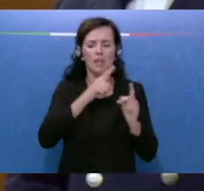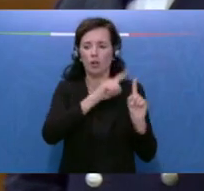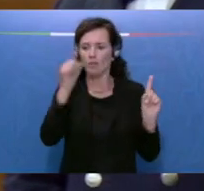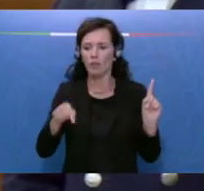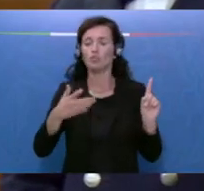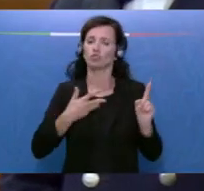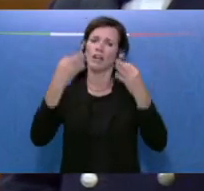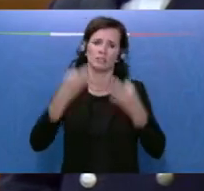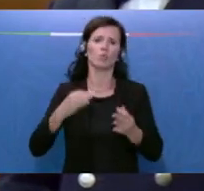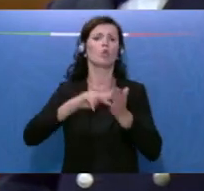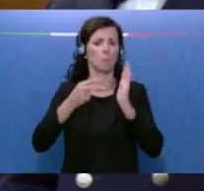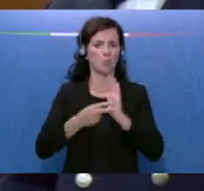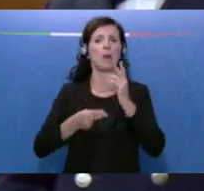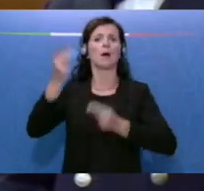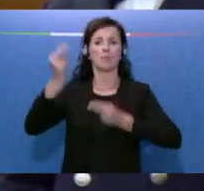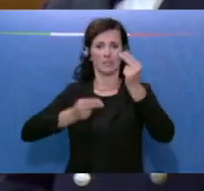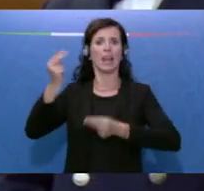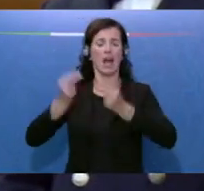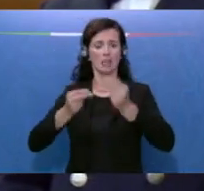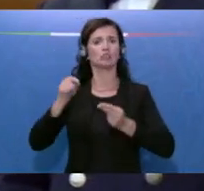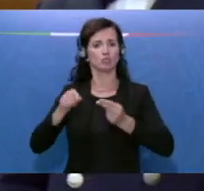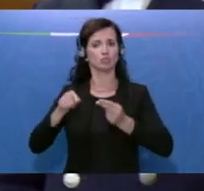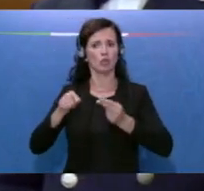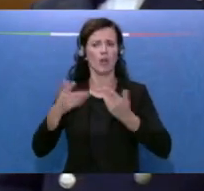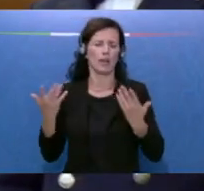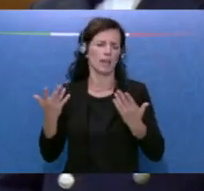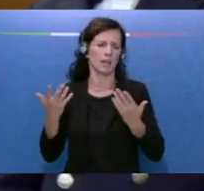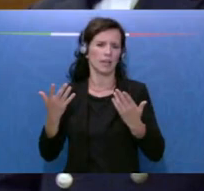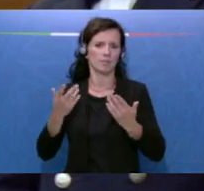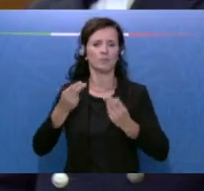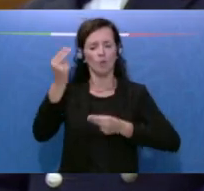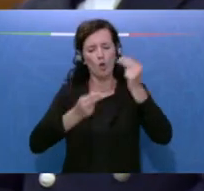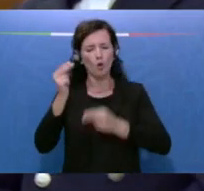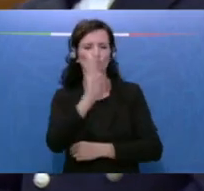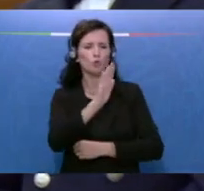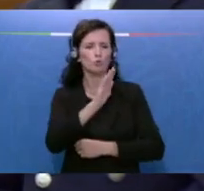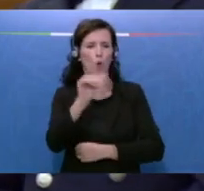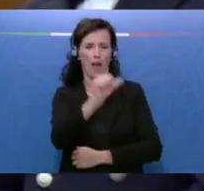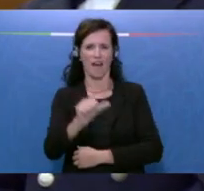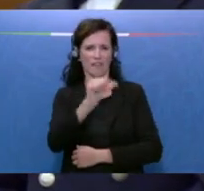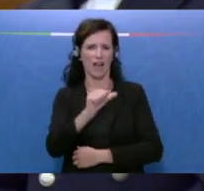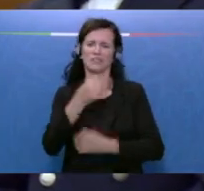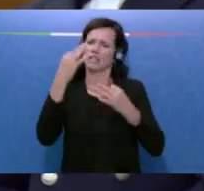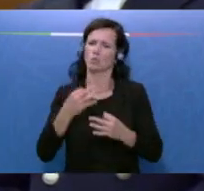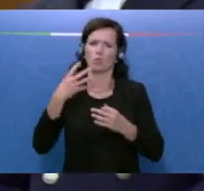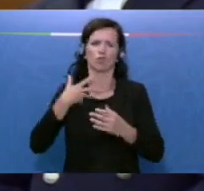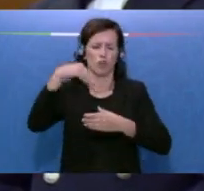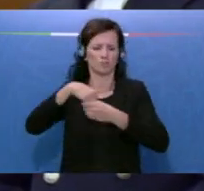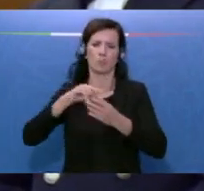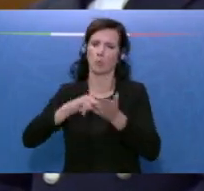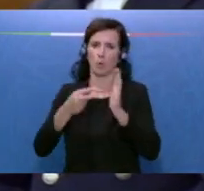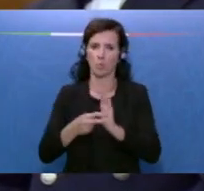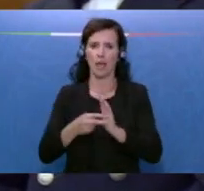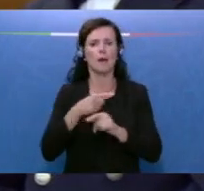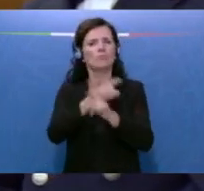riguarda il bilancio e che ovviamente il i conti pubblici di quel paese nel g20 avete immaginato